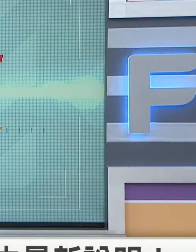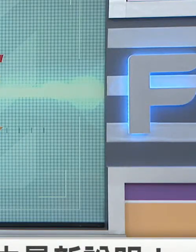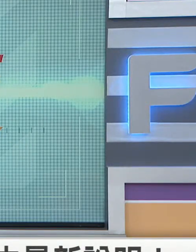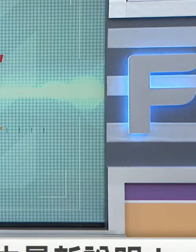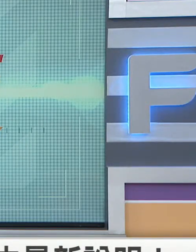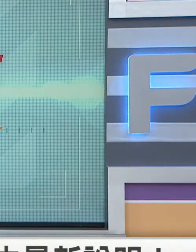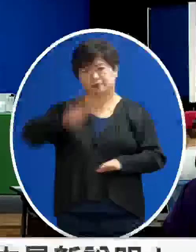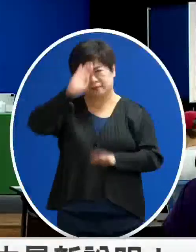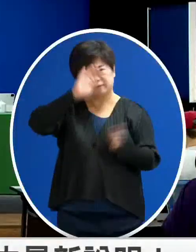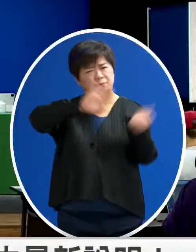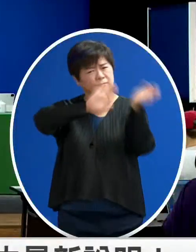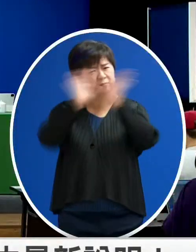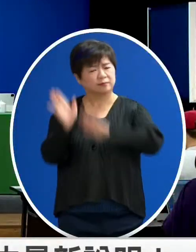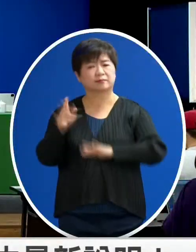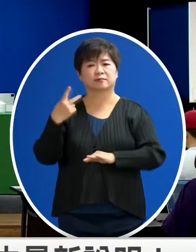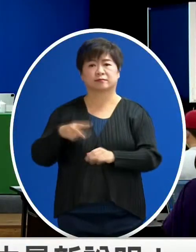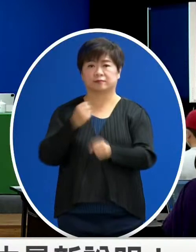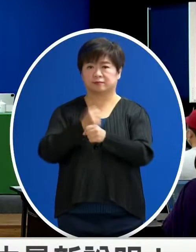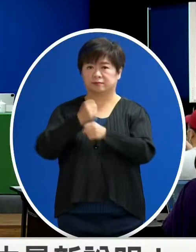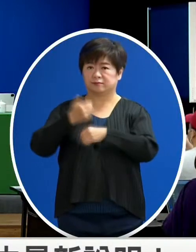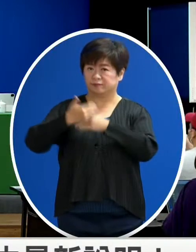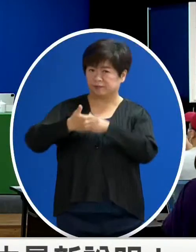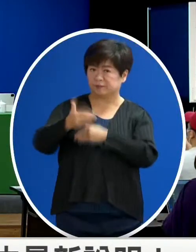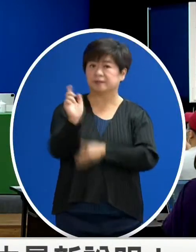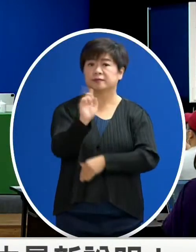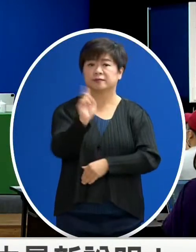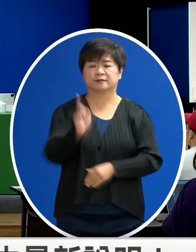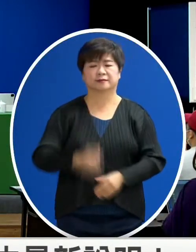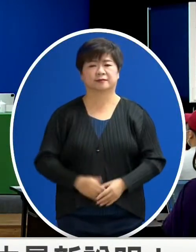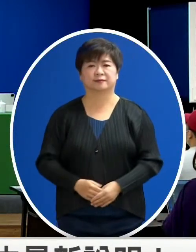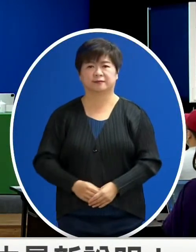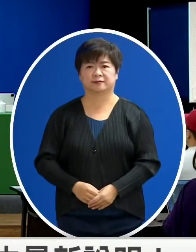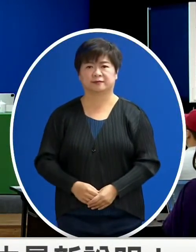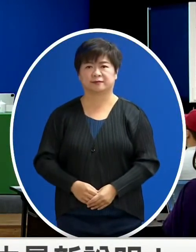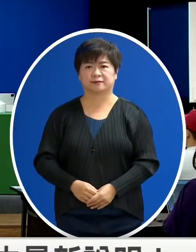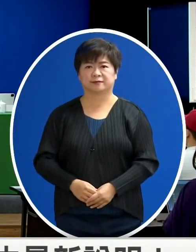现场的记者会 工作的情形。